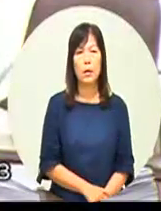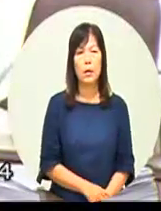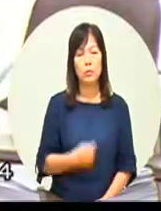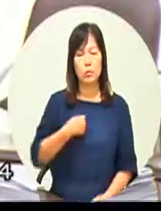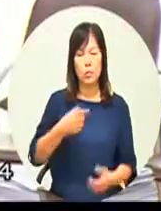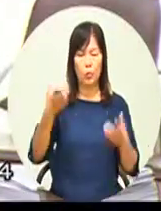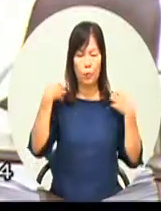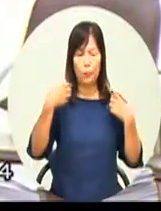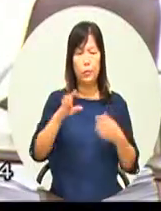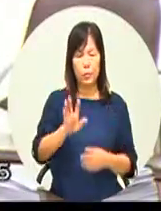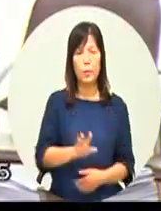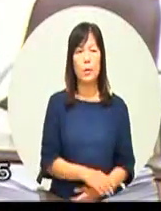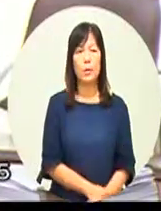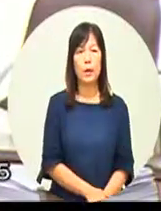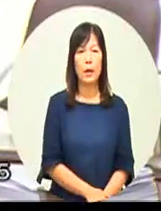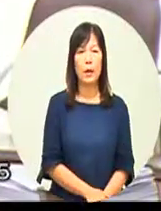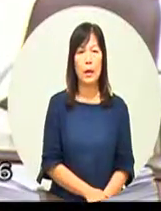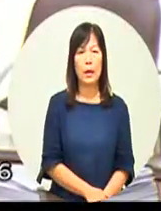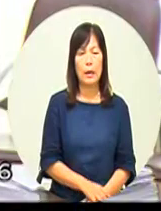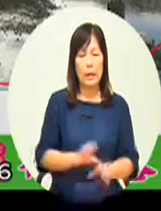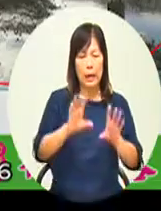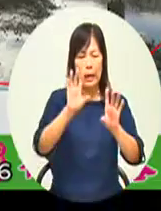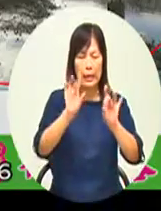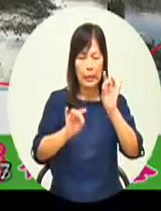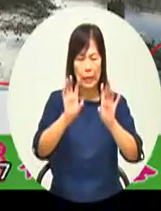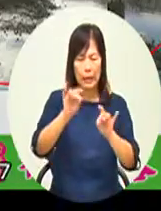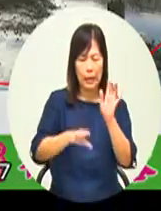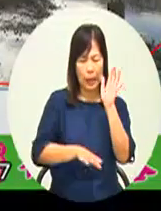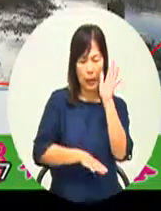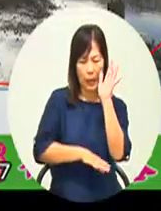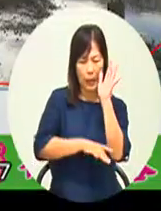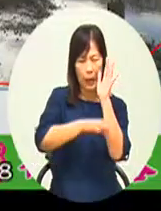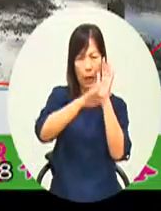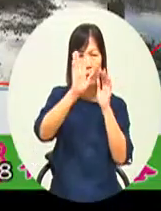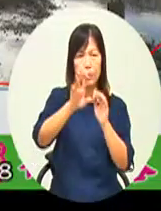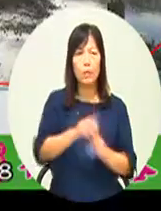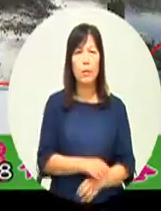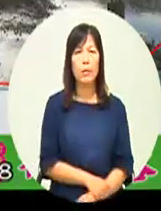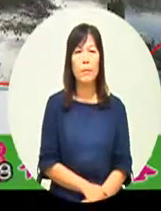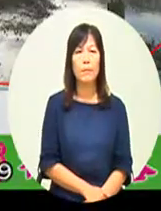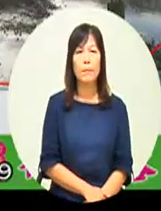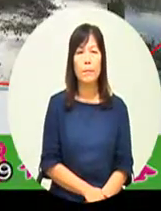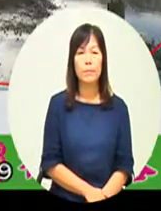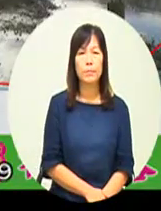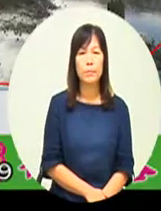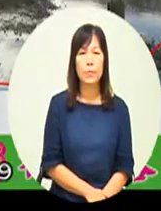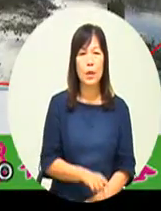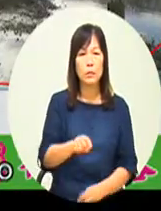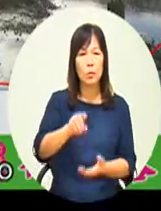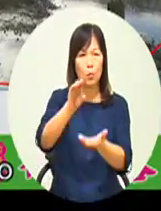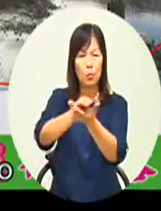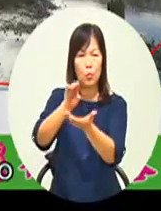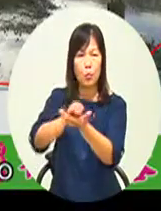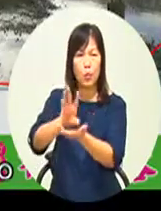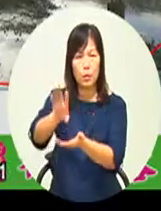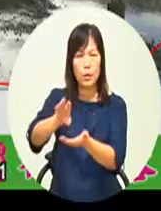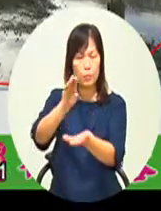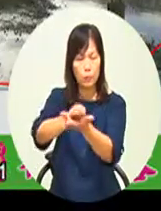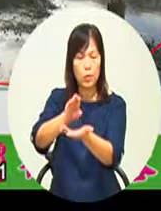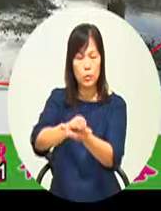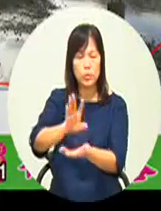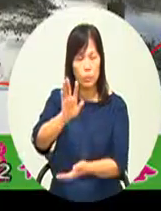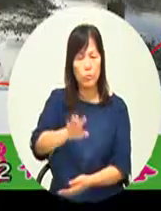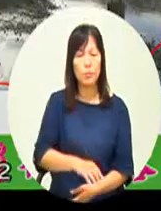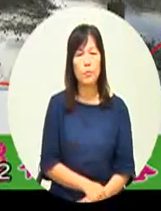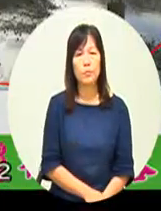嘛，哈，场地泥泥积水，真正这个所在是停车位啦，是咧放停车的所在